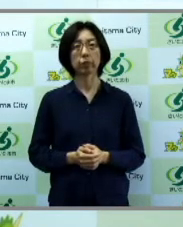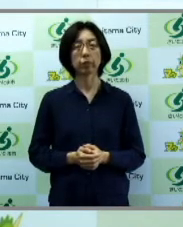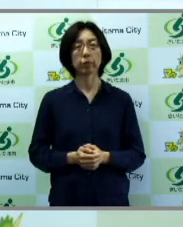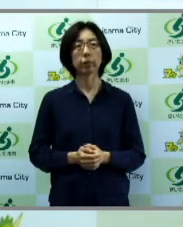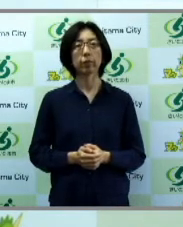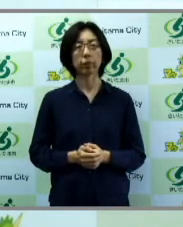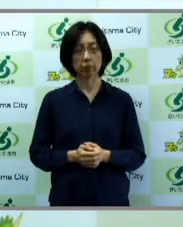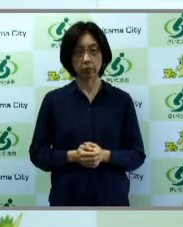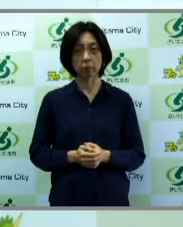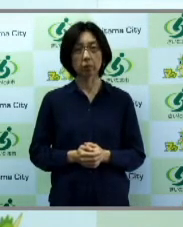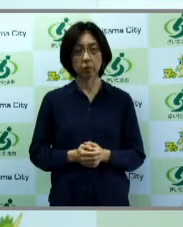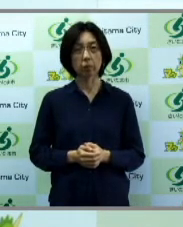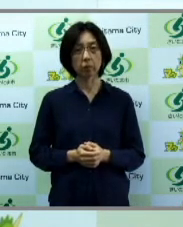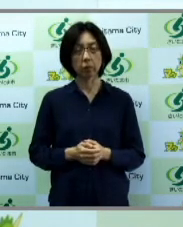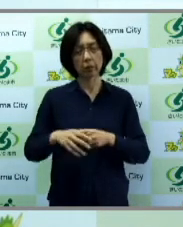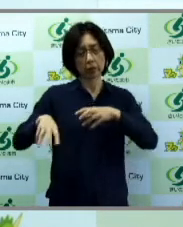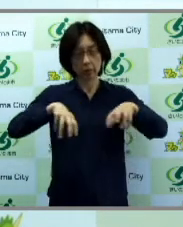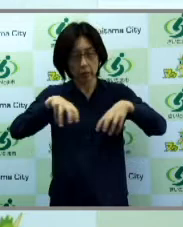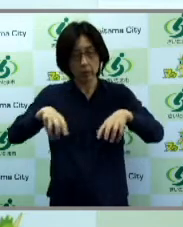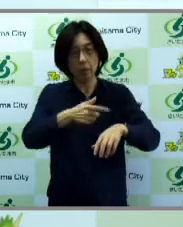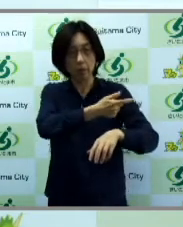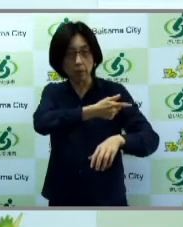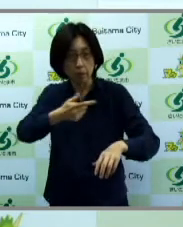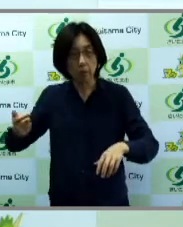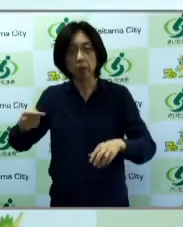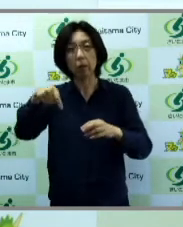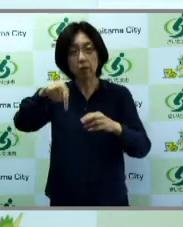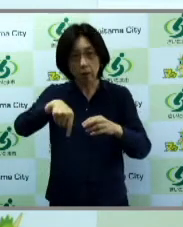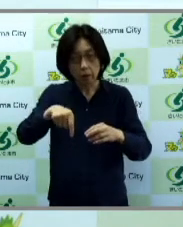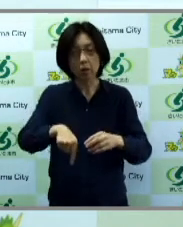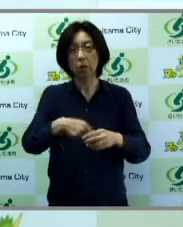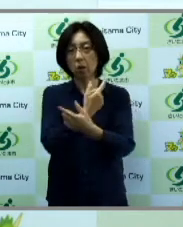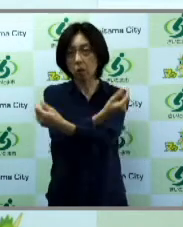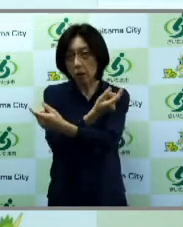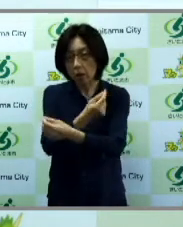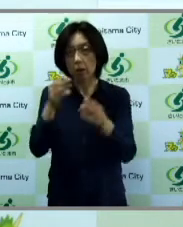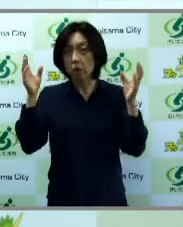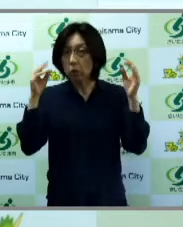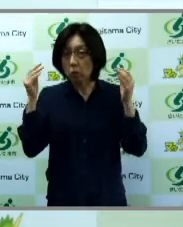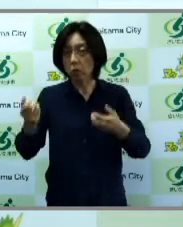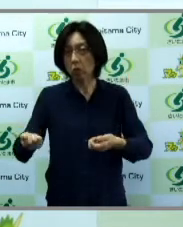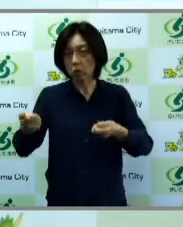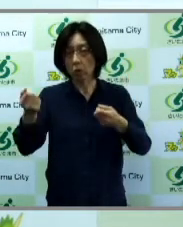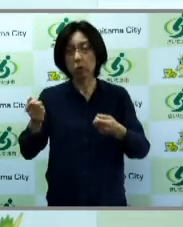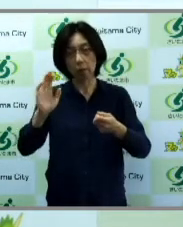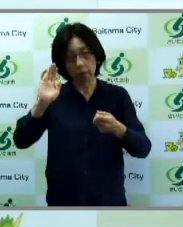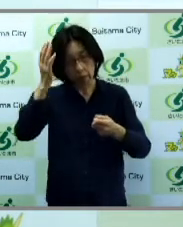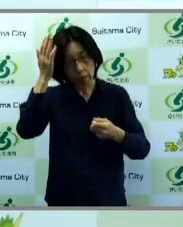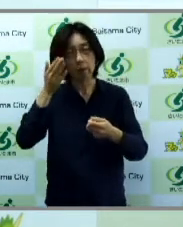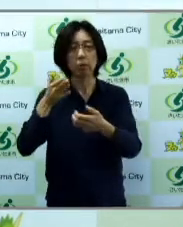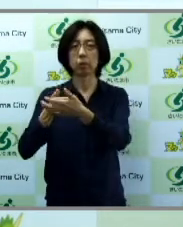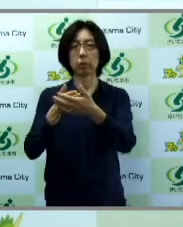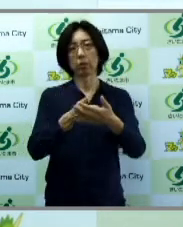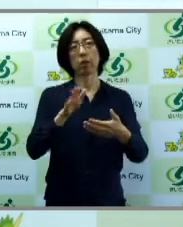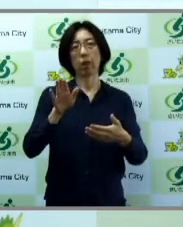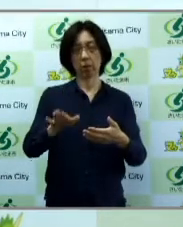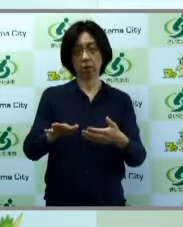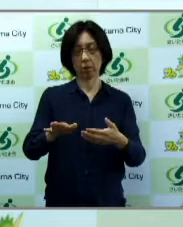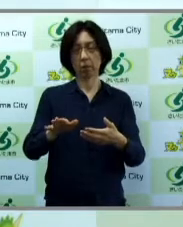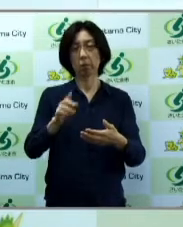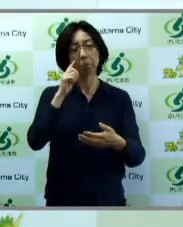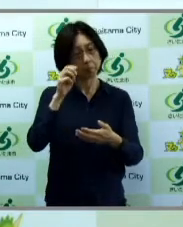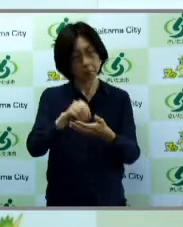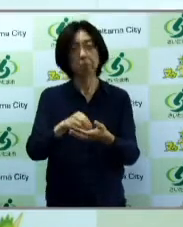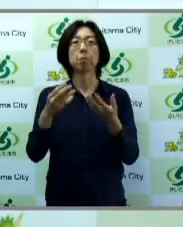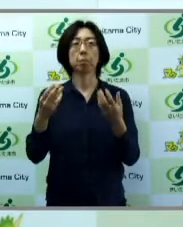報の共有化であったり連携というのは少し取りづらい側面はあったと思います。まあ、そういったことなどを考えると、